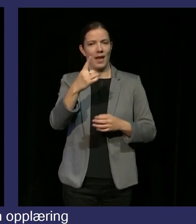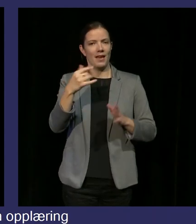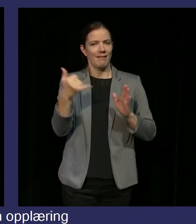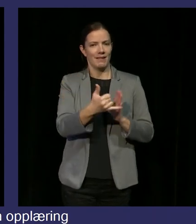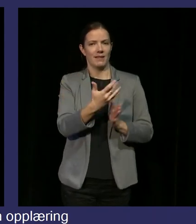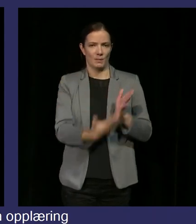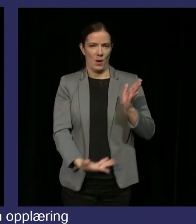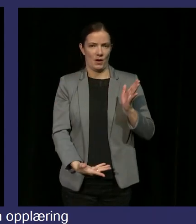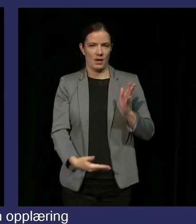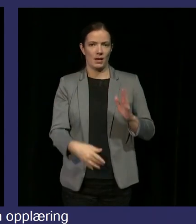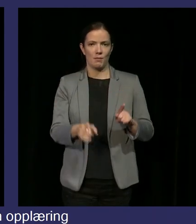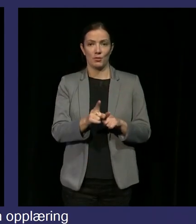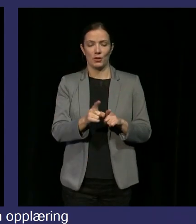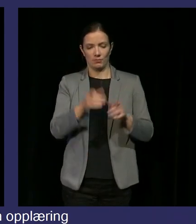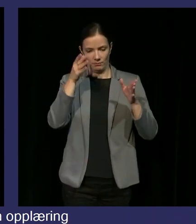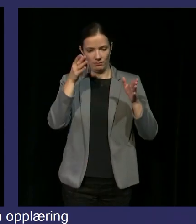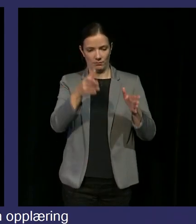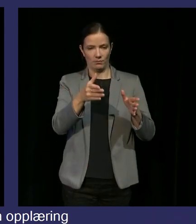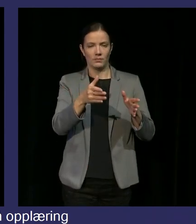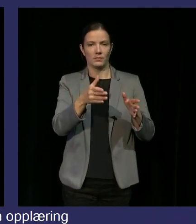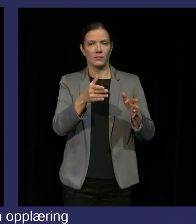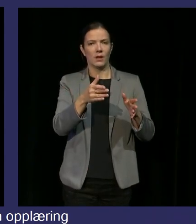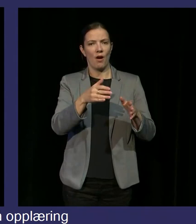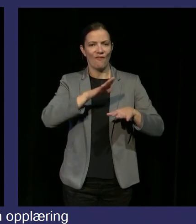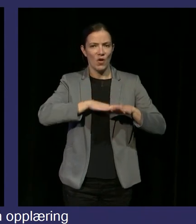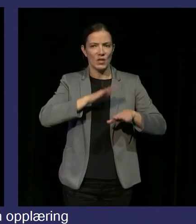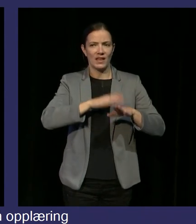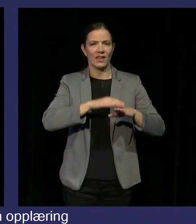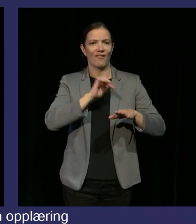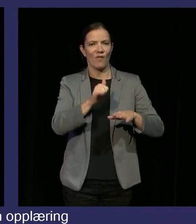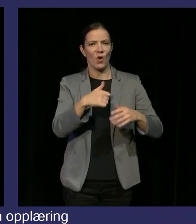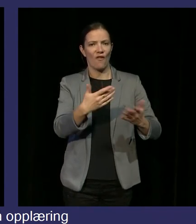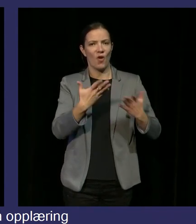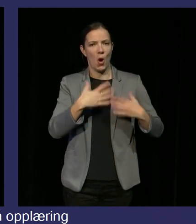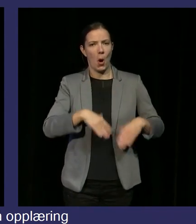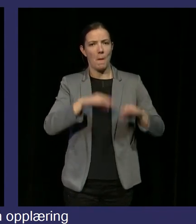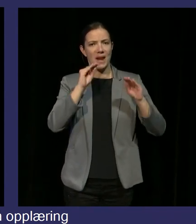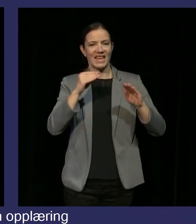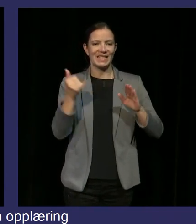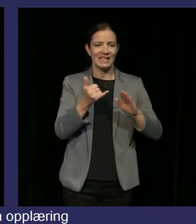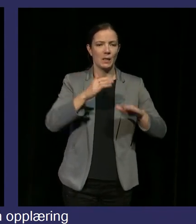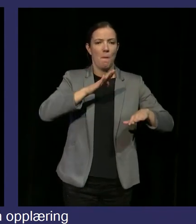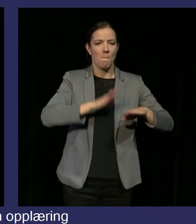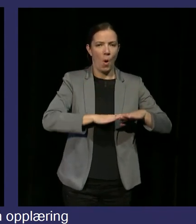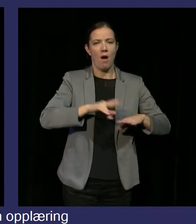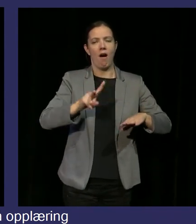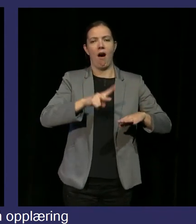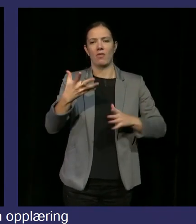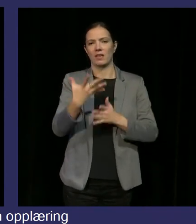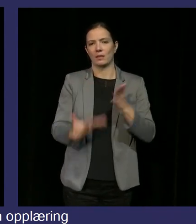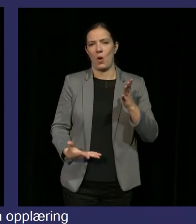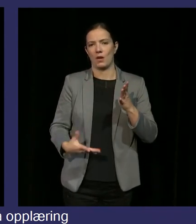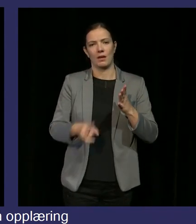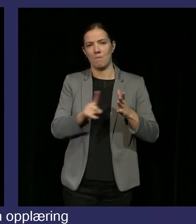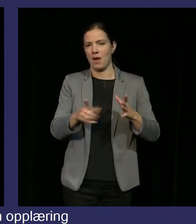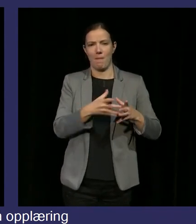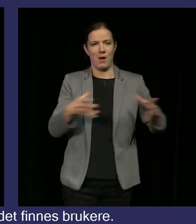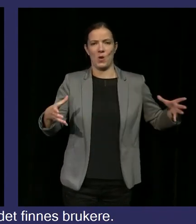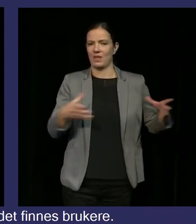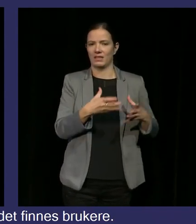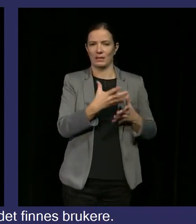i språk. Altså rettet til og forutsetninger for å få opplæring i og på andre språk enn